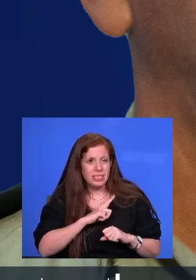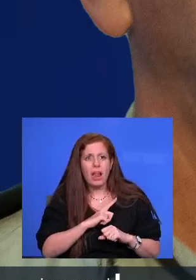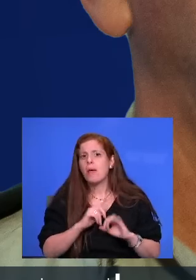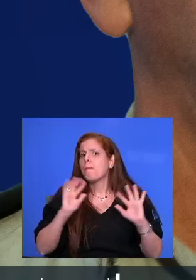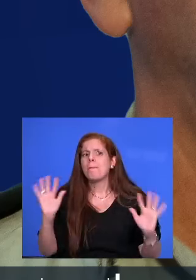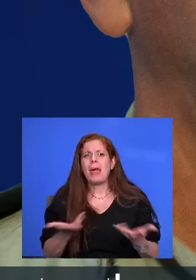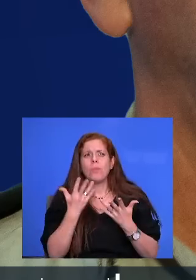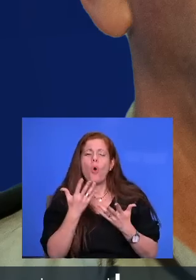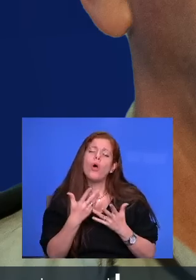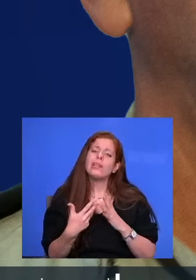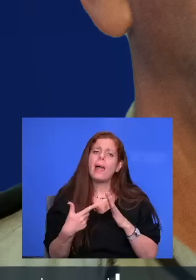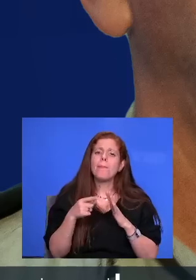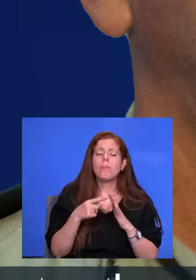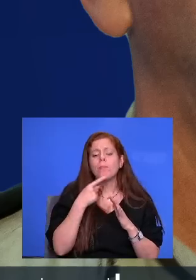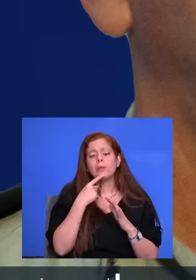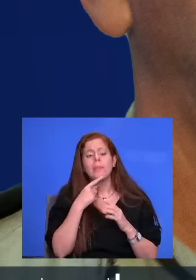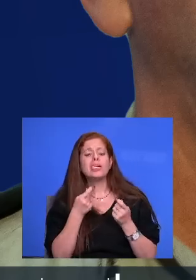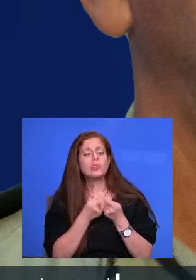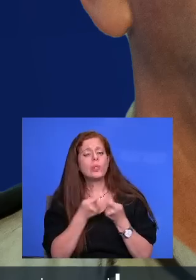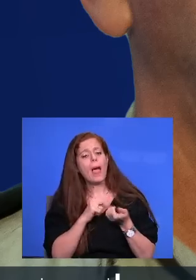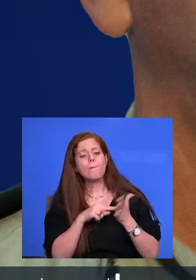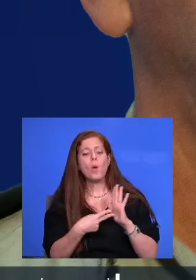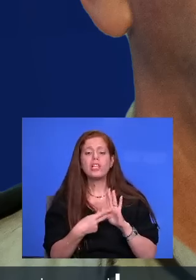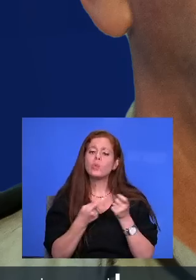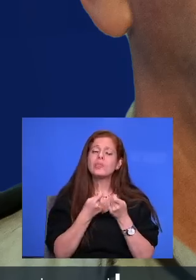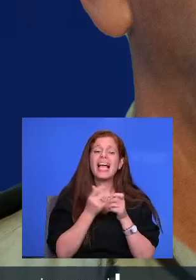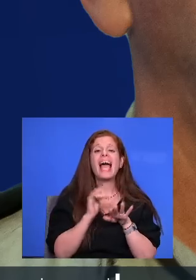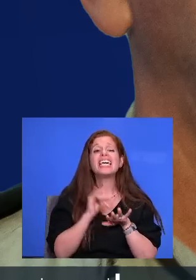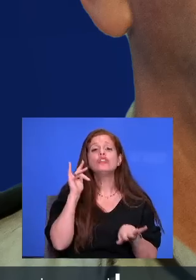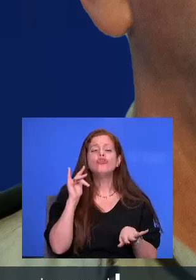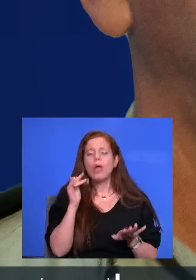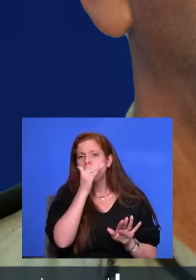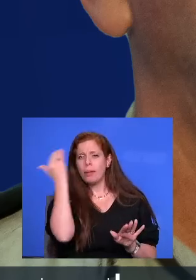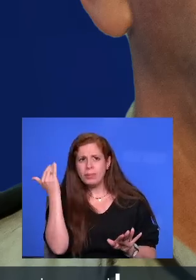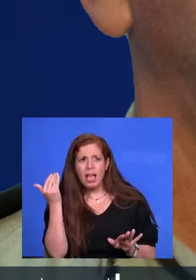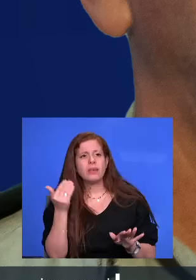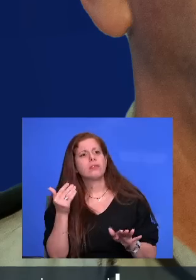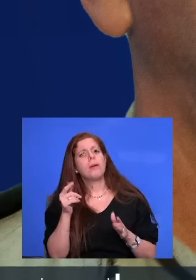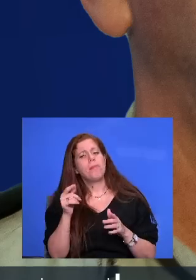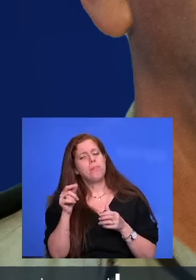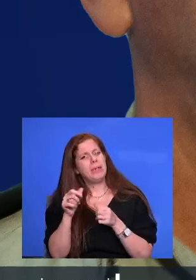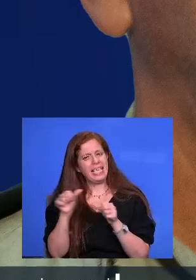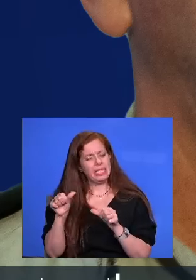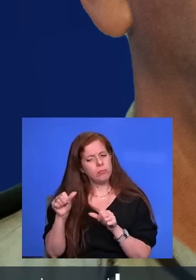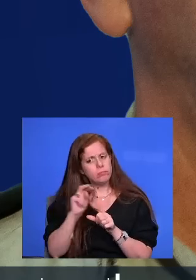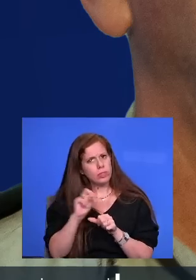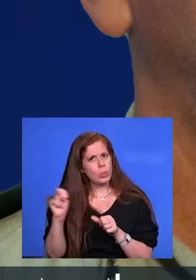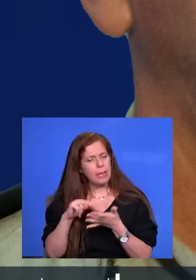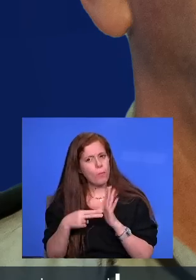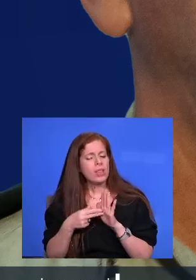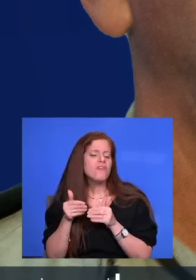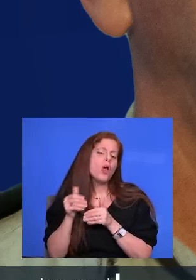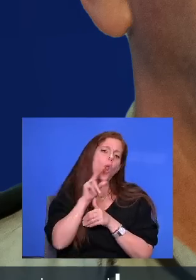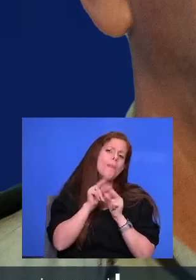המושג סוגיה פוליטית או סוגיה חברתית רגישה יתר על המידה, לתייג נושאים צבאיים וערכיים כנושאים פוליטיים ולהימנע